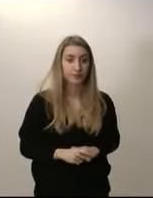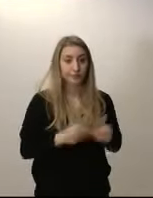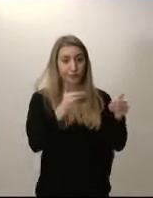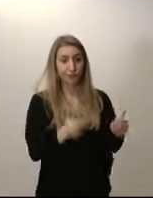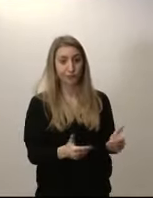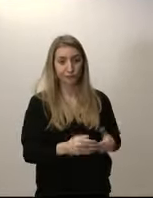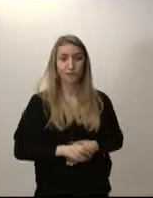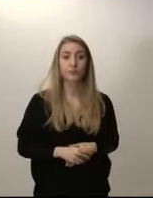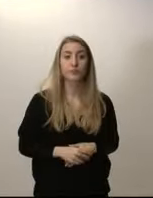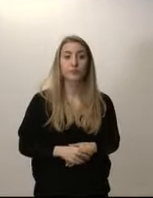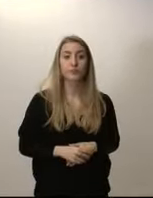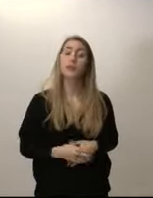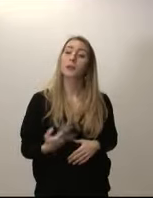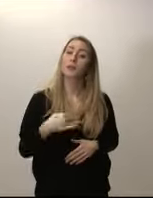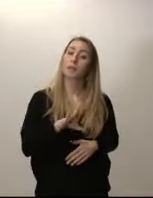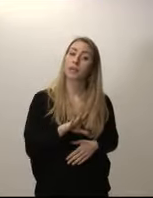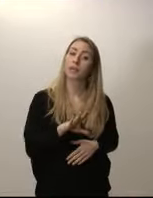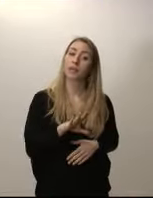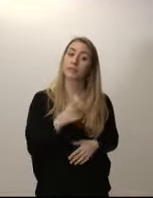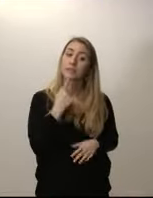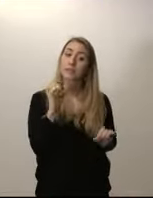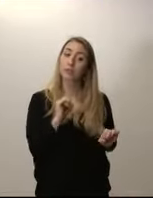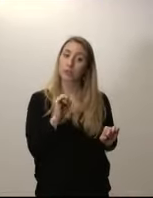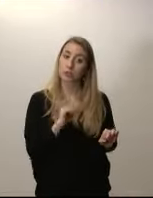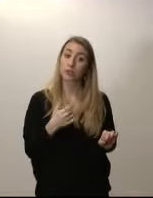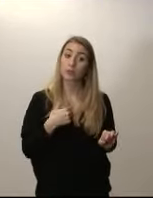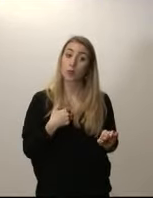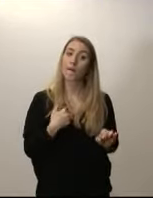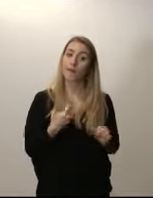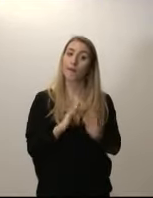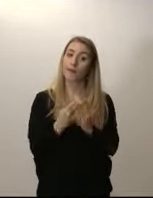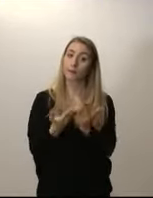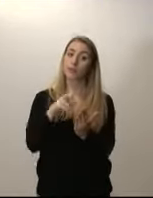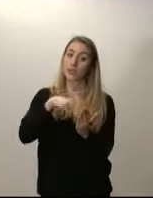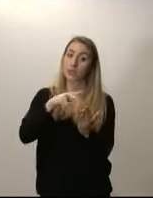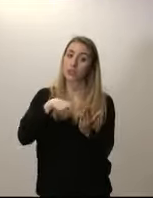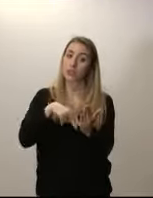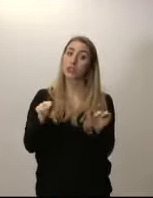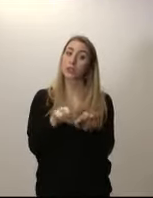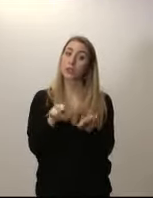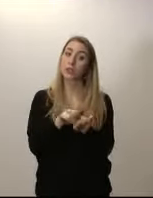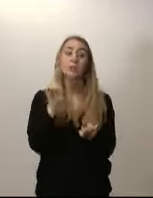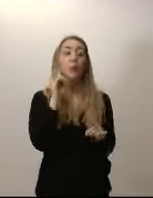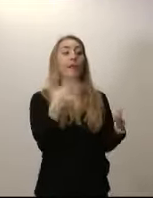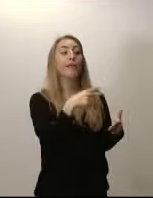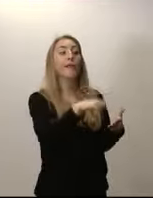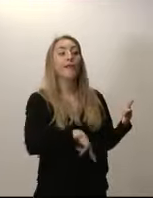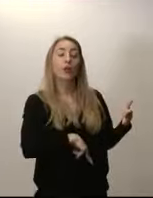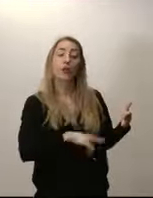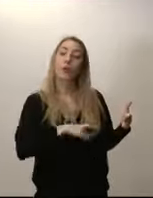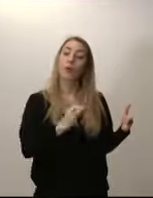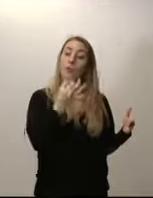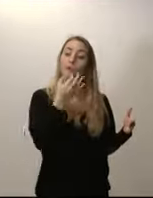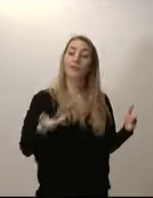Je vais tout de même aussi, moi, vous lire tout de même ce passage, bien entendu, puisque vous l'avez lu. Je crois qu'il faut en faire